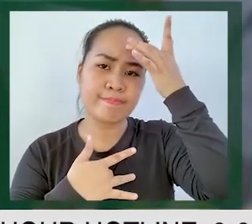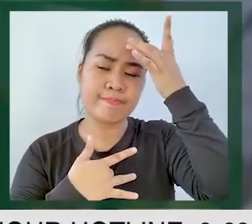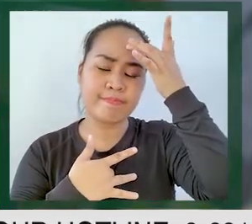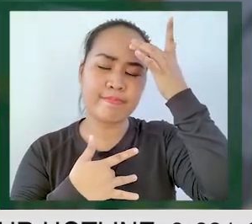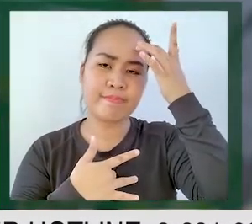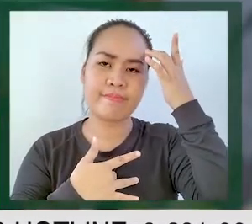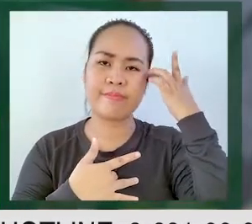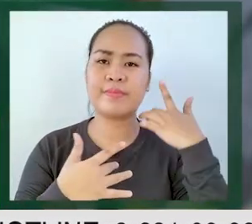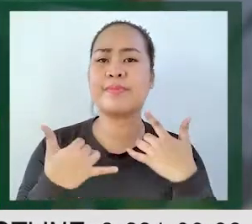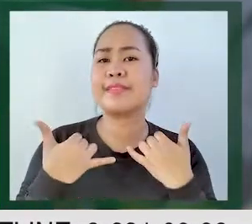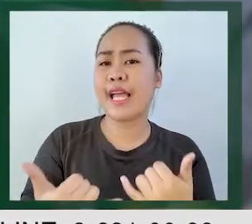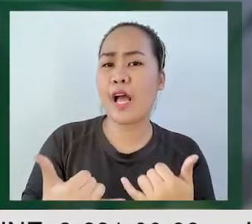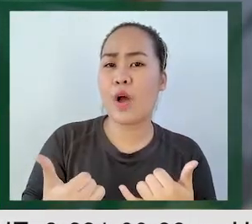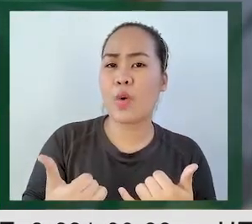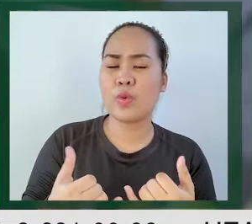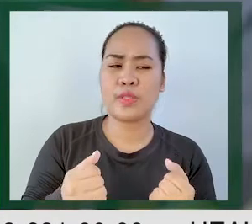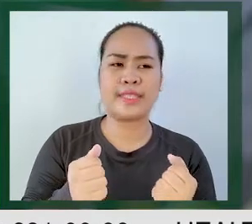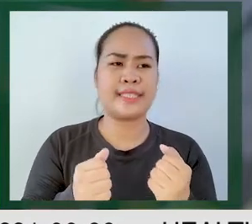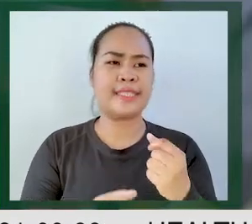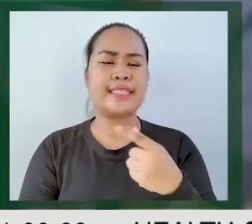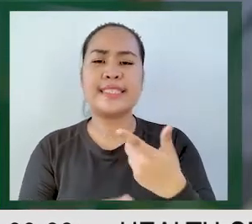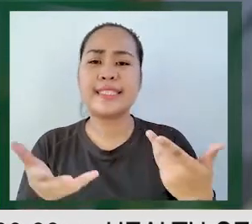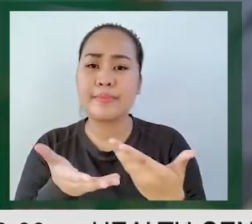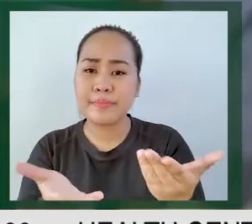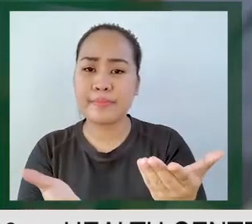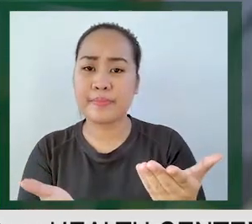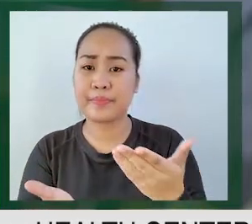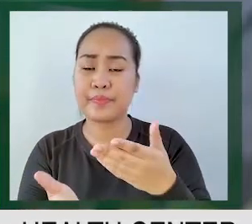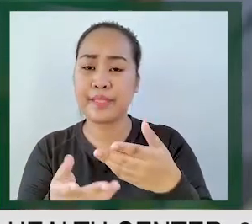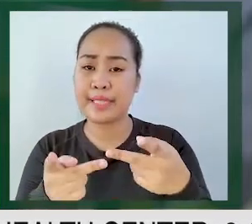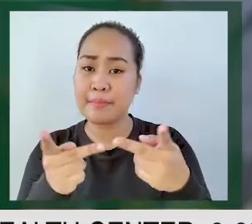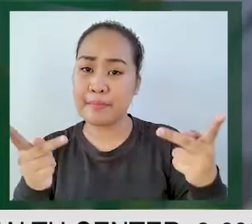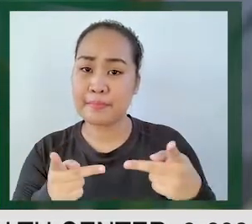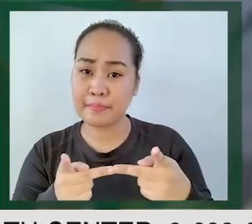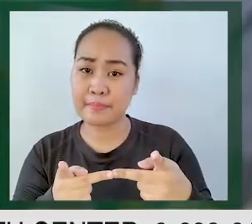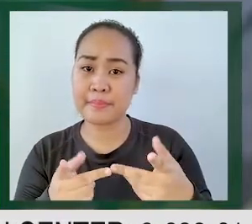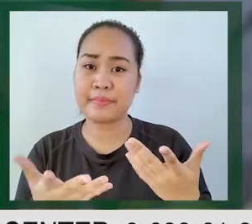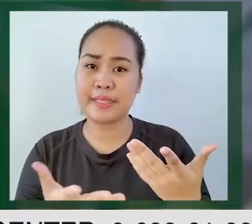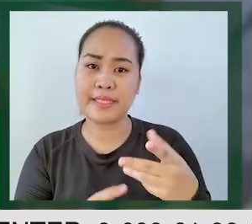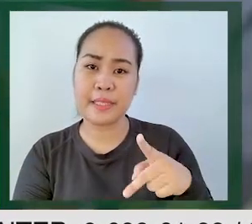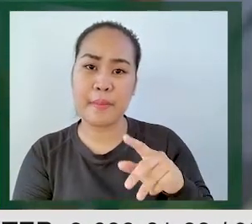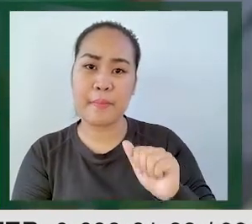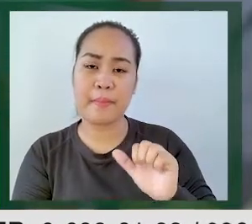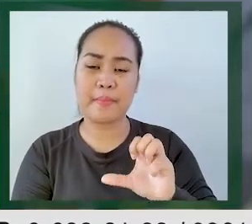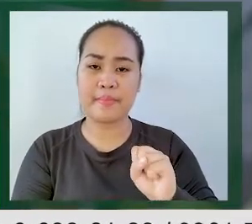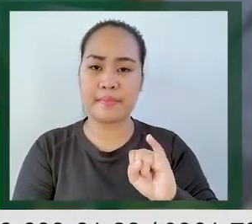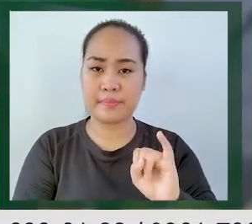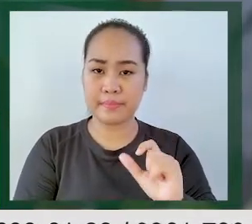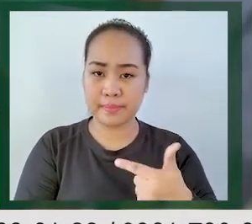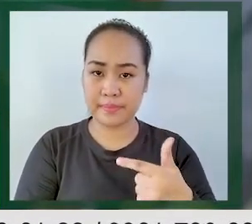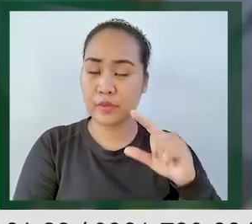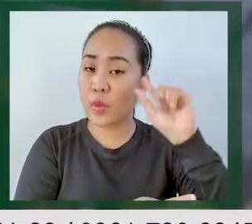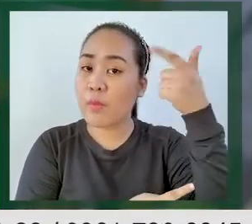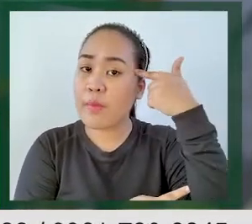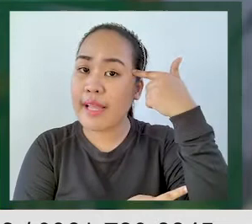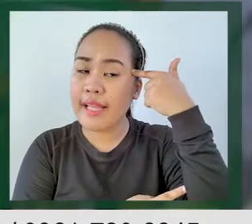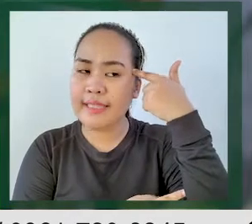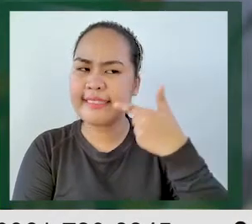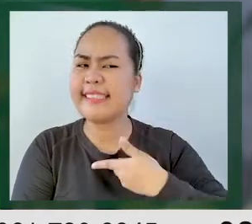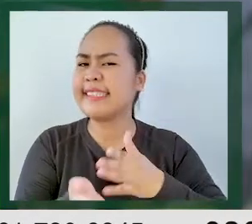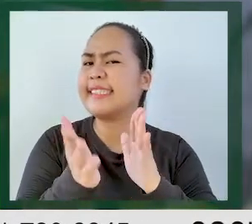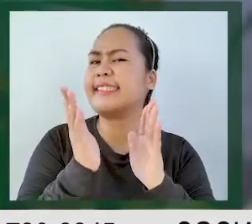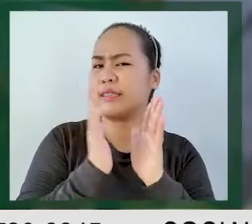Government para humingi ng tulong na para maiuwi yung mga kabarangay po natin na tapos na sa